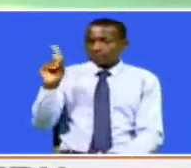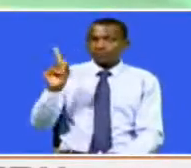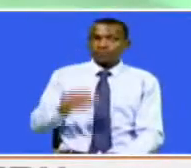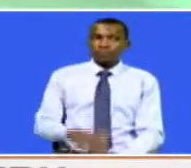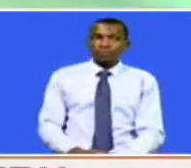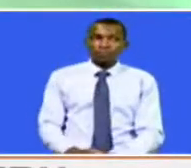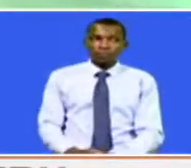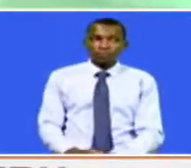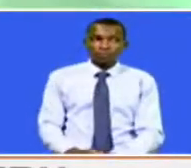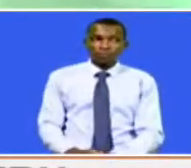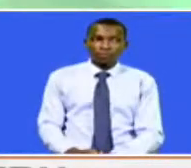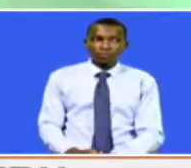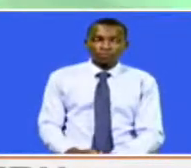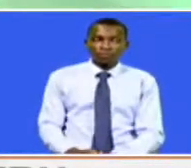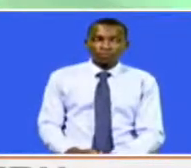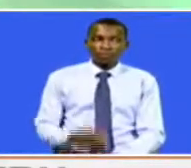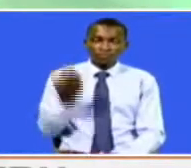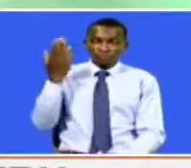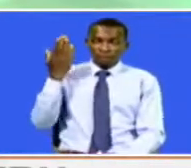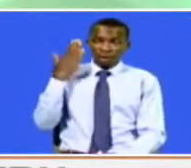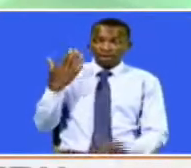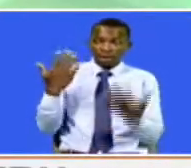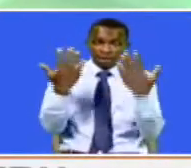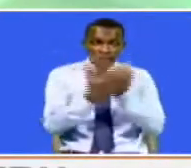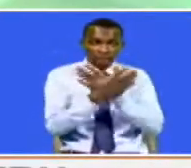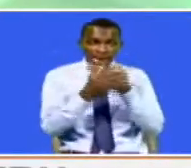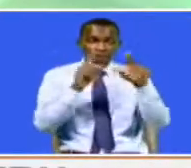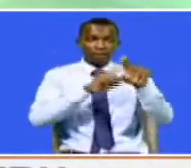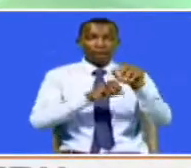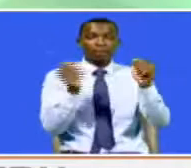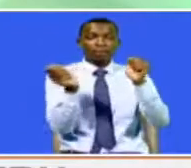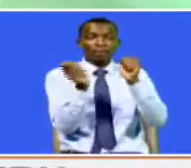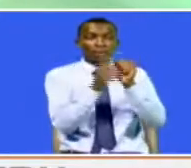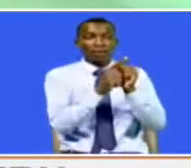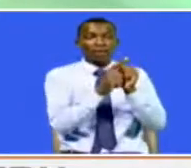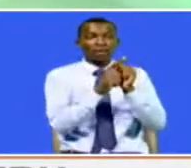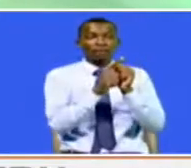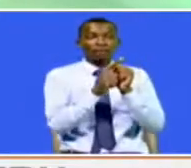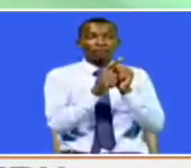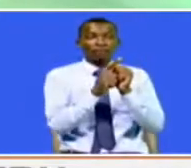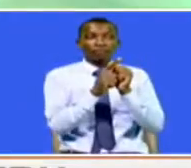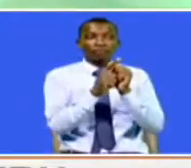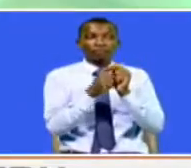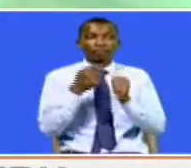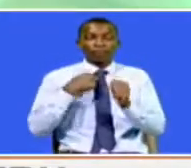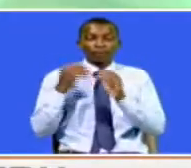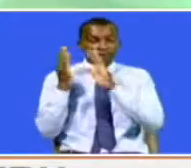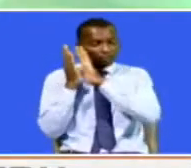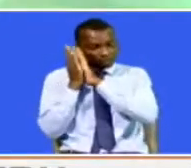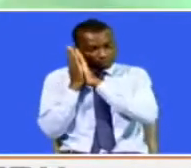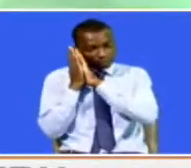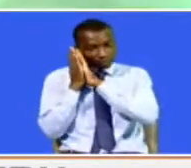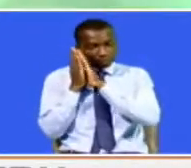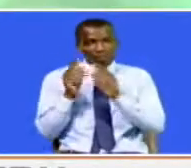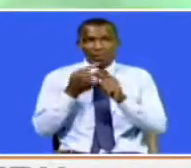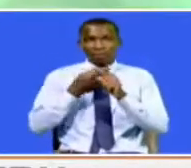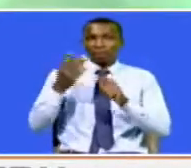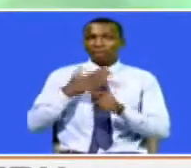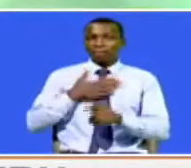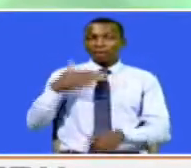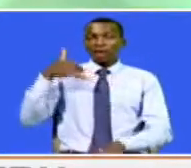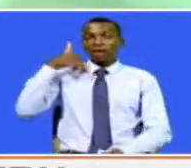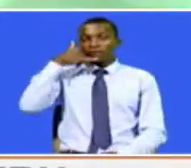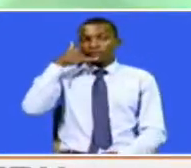Last night at about 11 p.m. I had gone to bed early. I was asleep. My phone